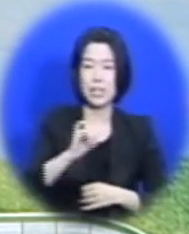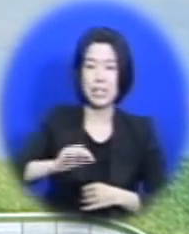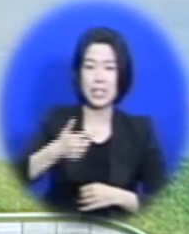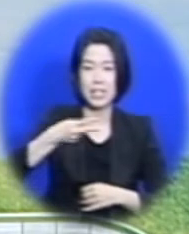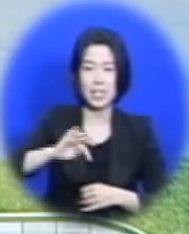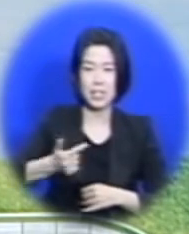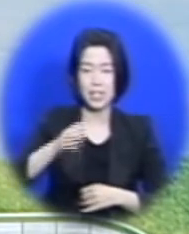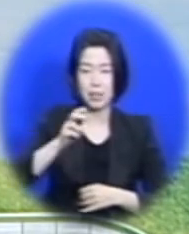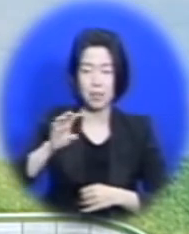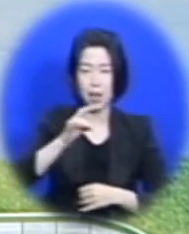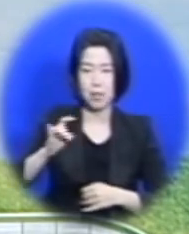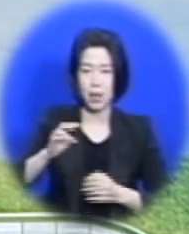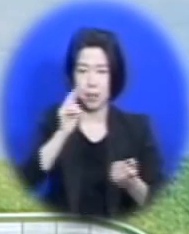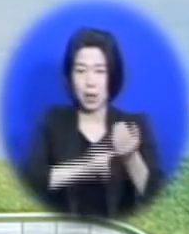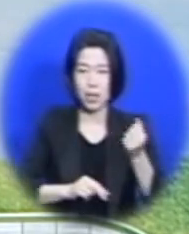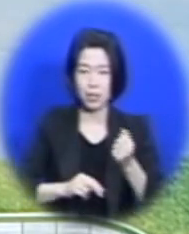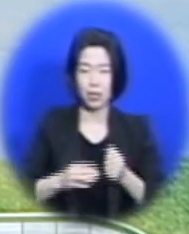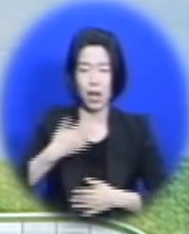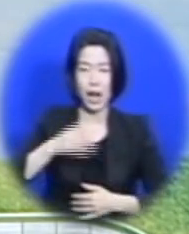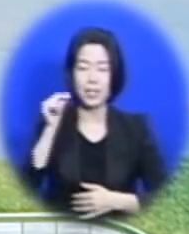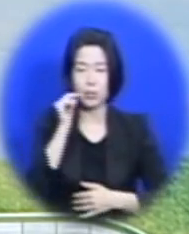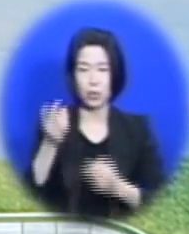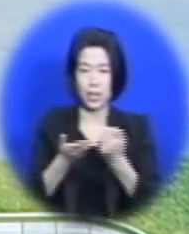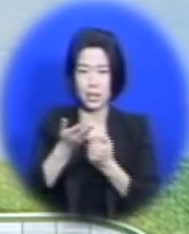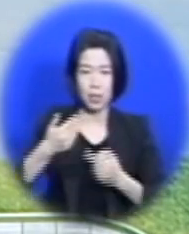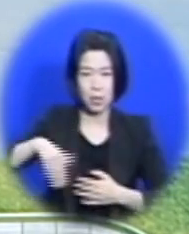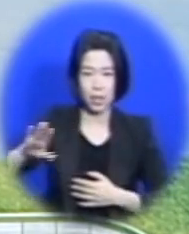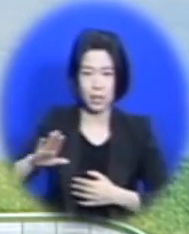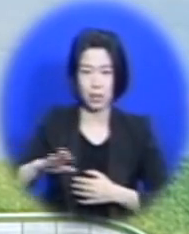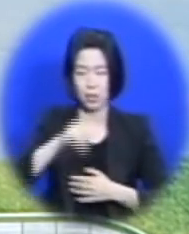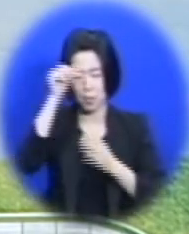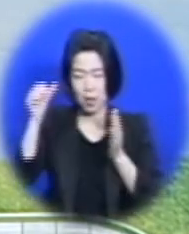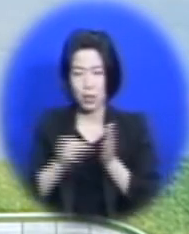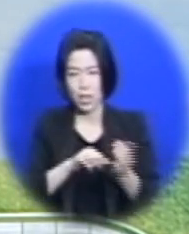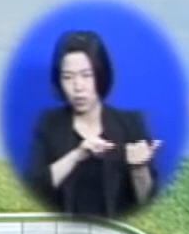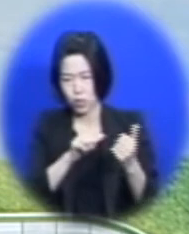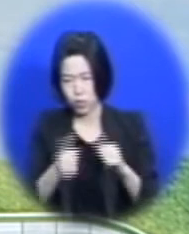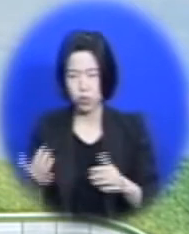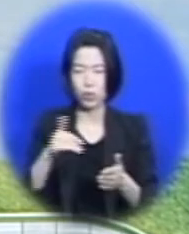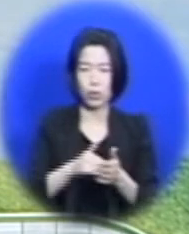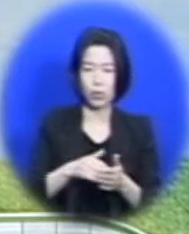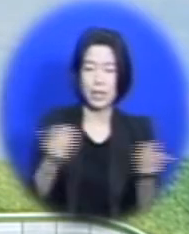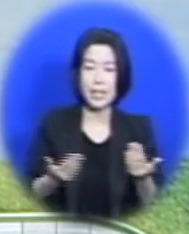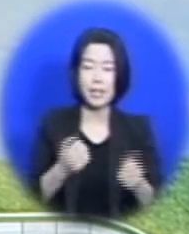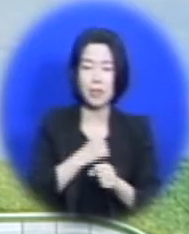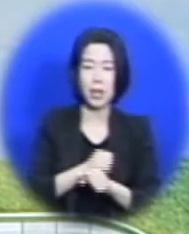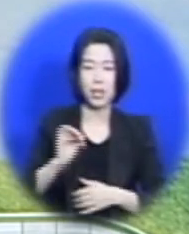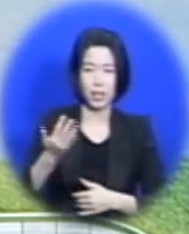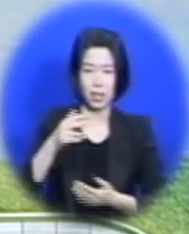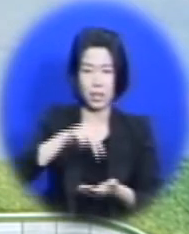저 알지 못하는 섬에 가서 평생 죽도록 일만 해야 되는 이런 기가 막힌